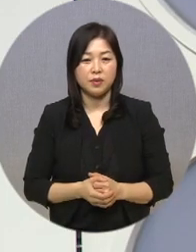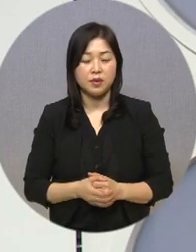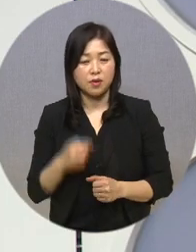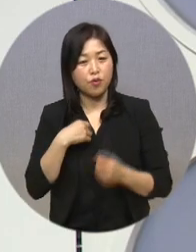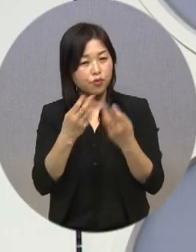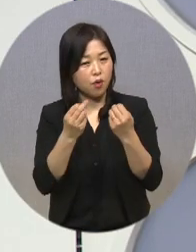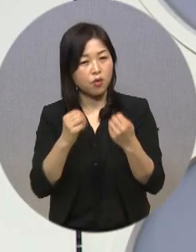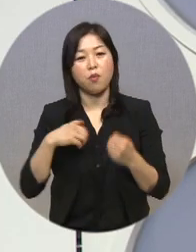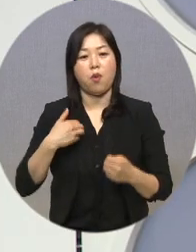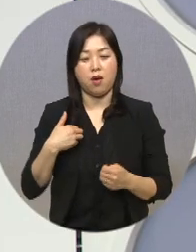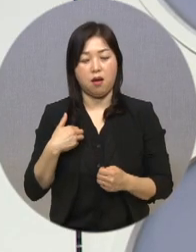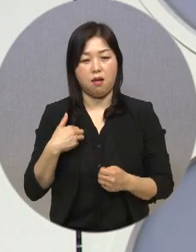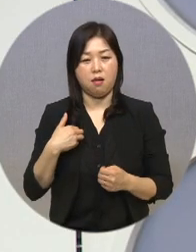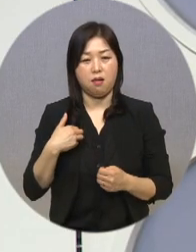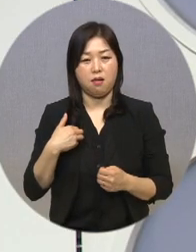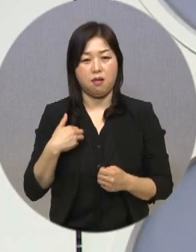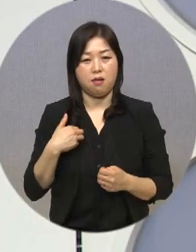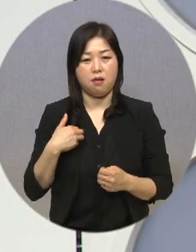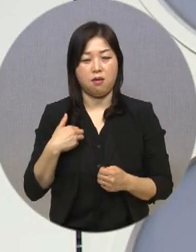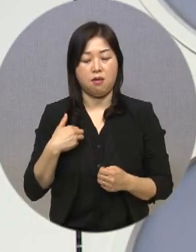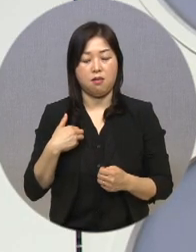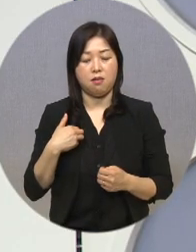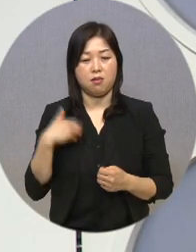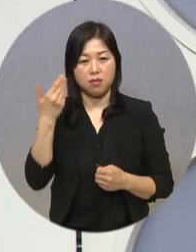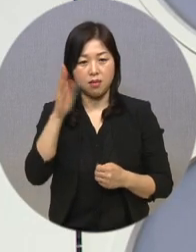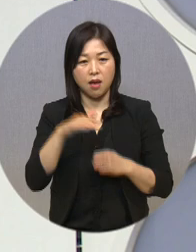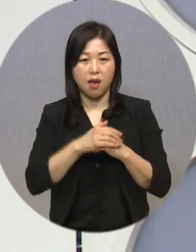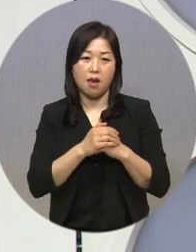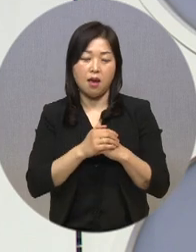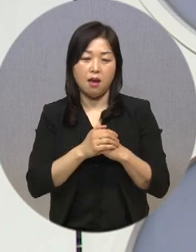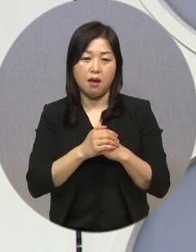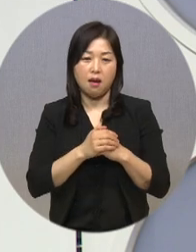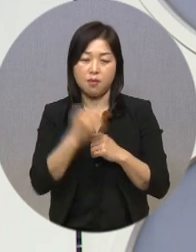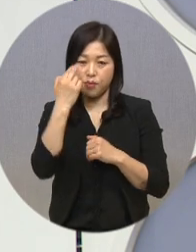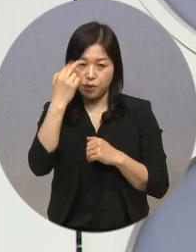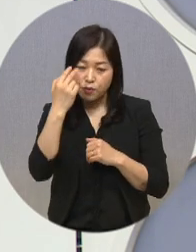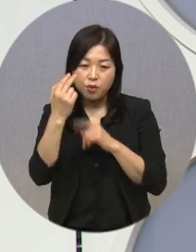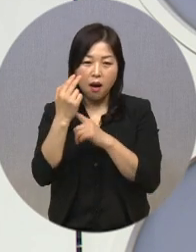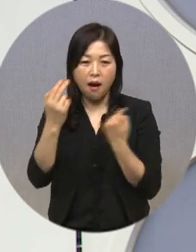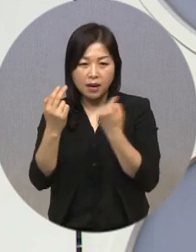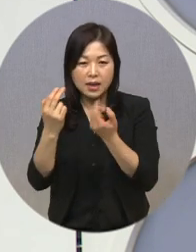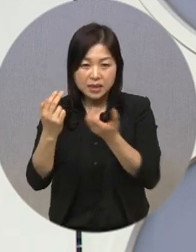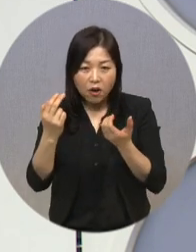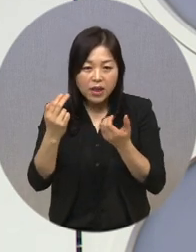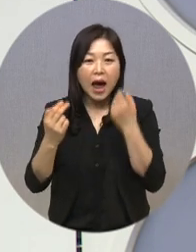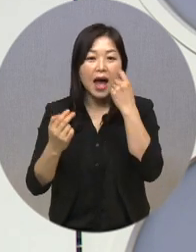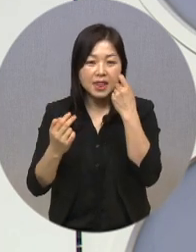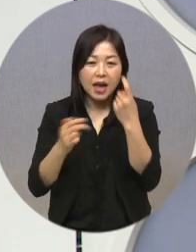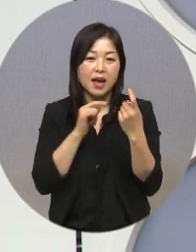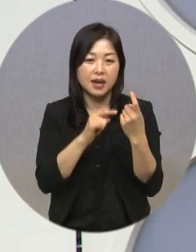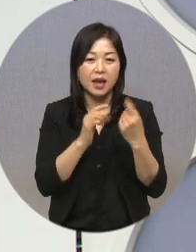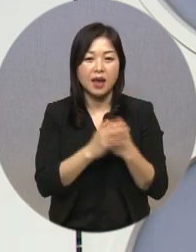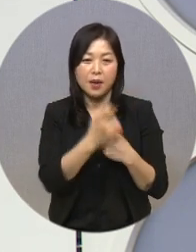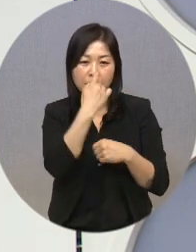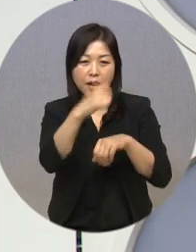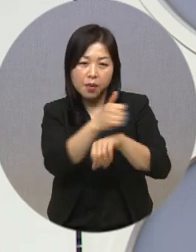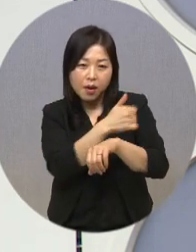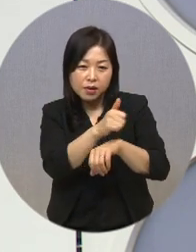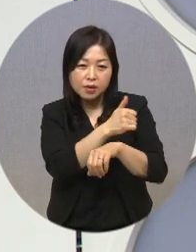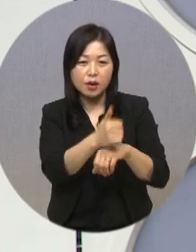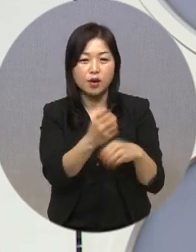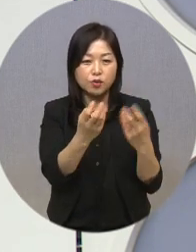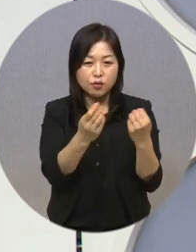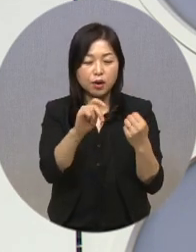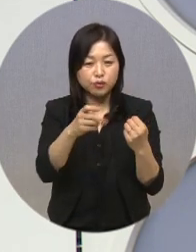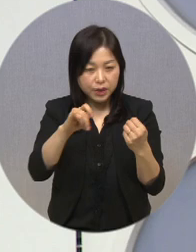몰랐는데 떠나기 전에 한 달 동안 학원을 다니면서 수학, 물리, 화학을